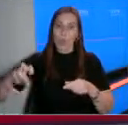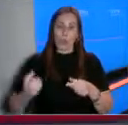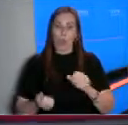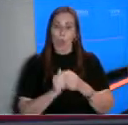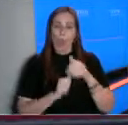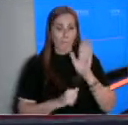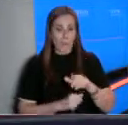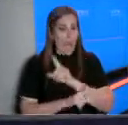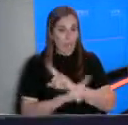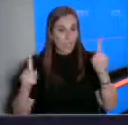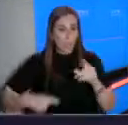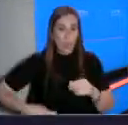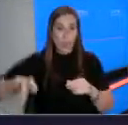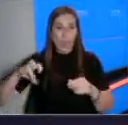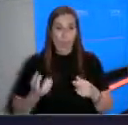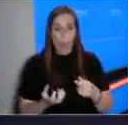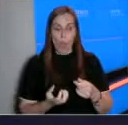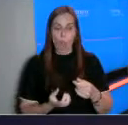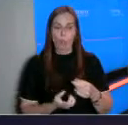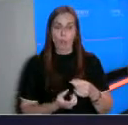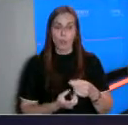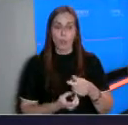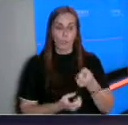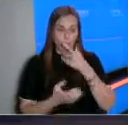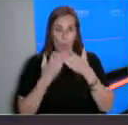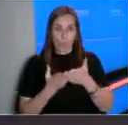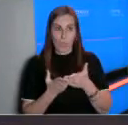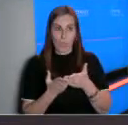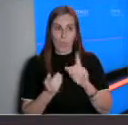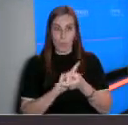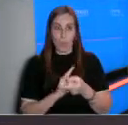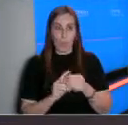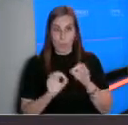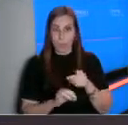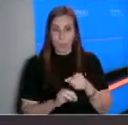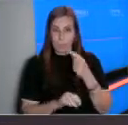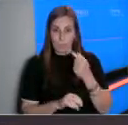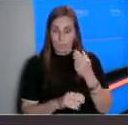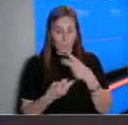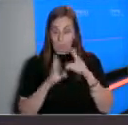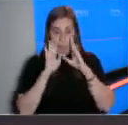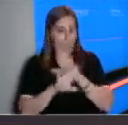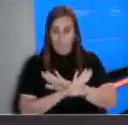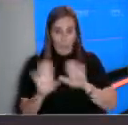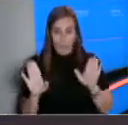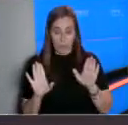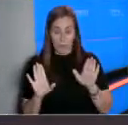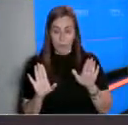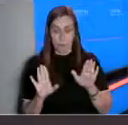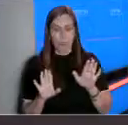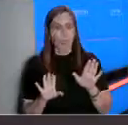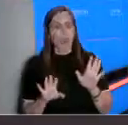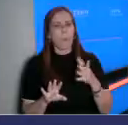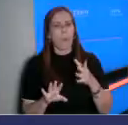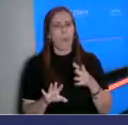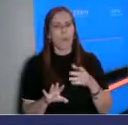או אפילו אסור לקרות התחול, והתרופות יעזרו לו במקומם. האמת שזה באמת נשמע לא יומן, לא יומן כי סופר. אז בוא נדבר